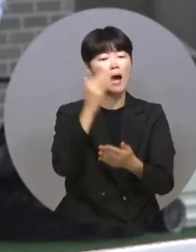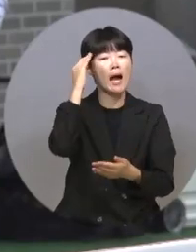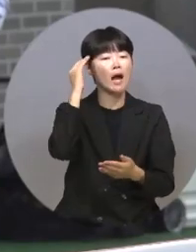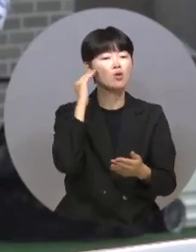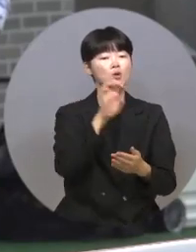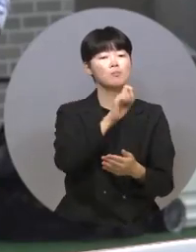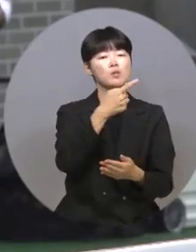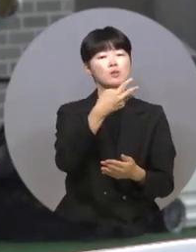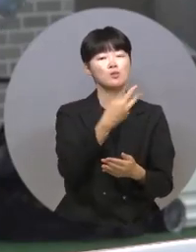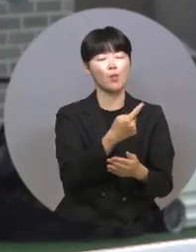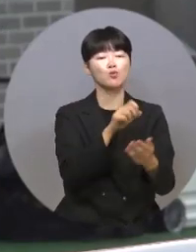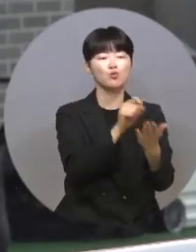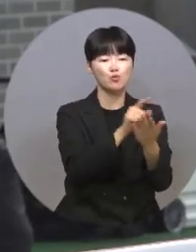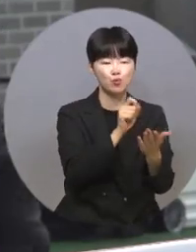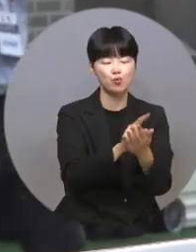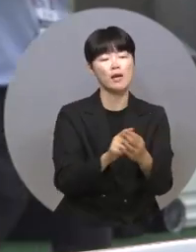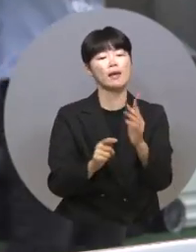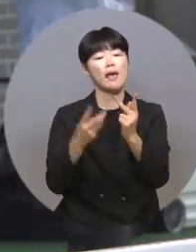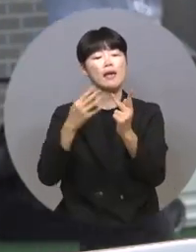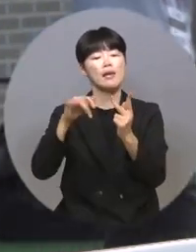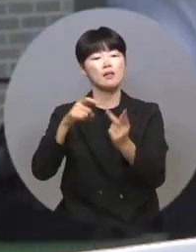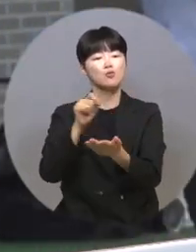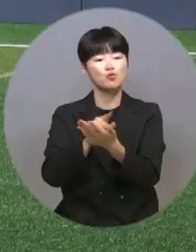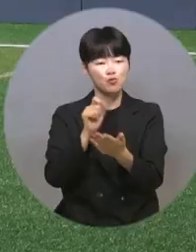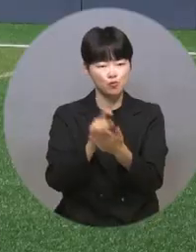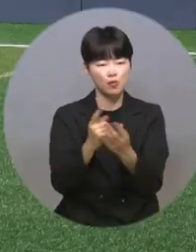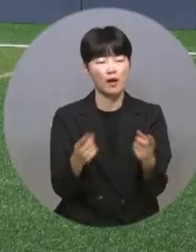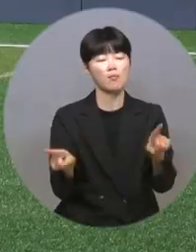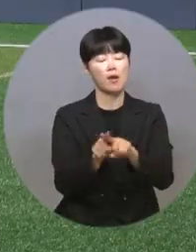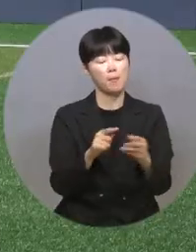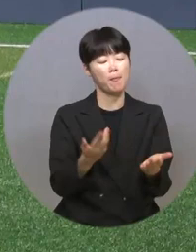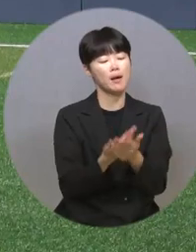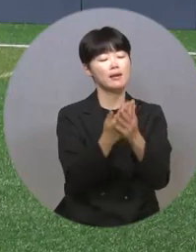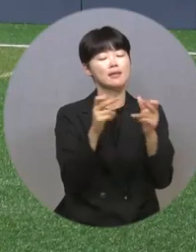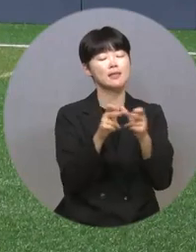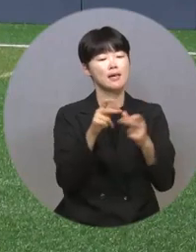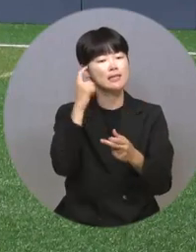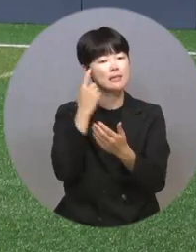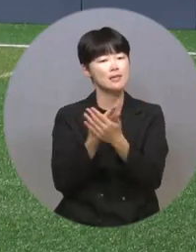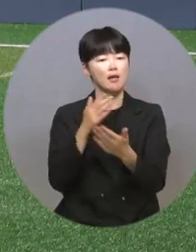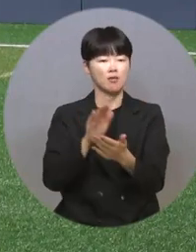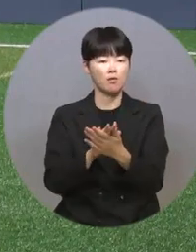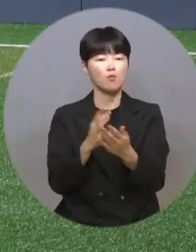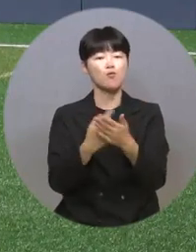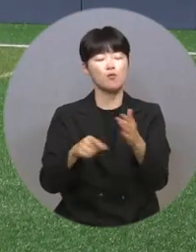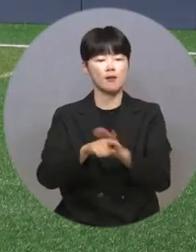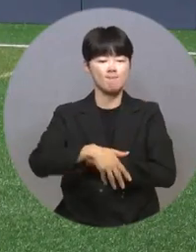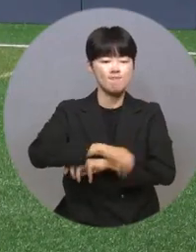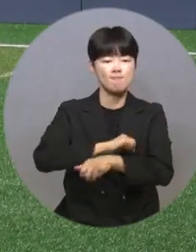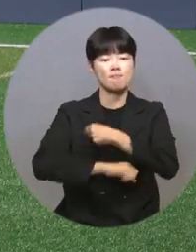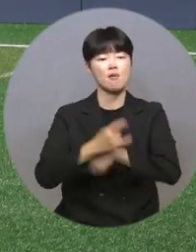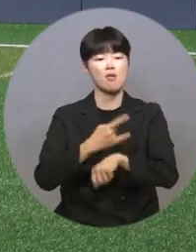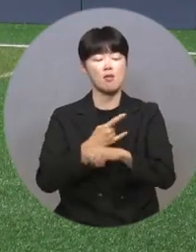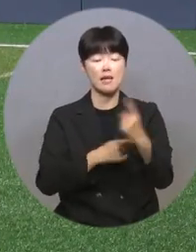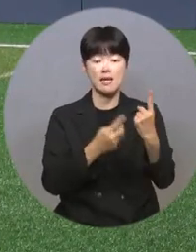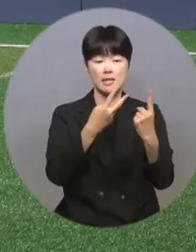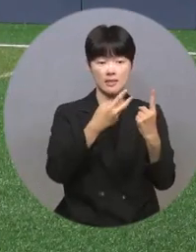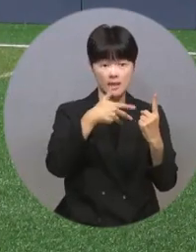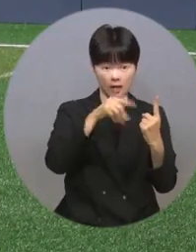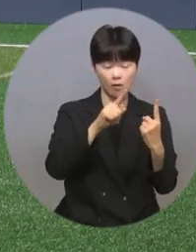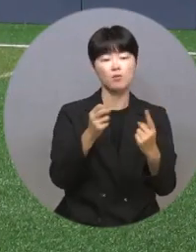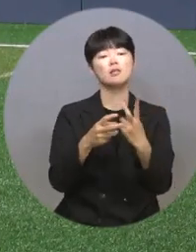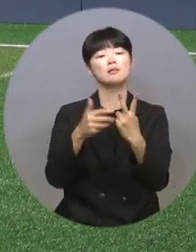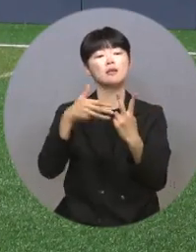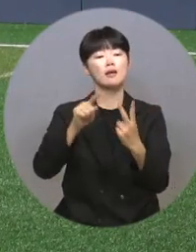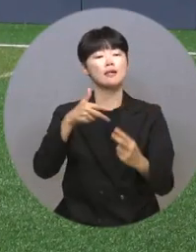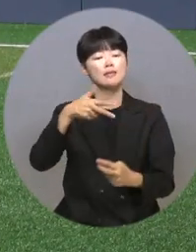함께 발달장애인 인식 개선에 앞장설 예정입니다. 이번 1차 리그에 이어 2차 리그는 오는 10월 충청북도 제천에서 열릴